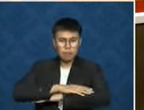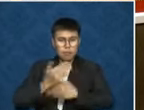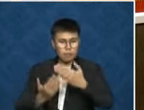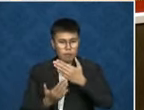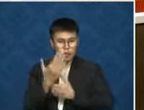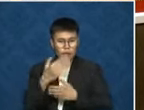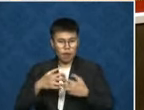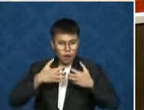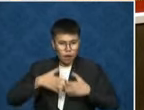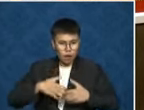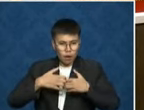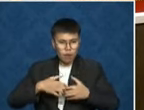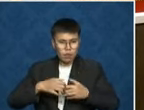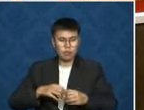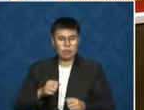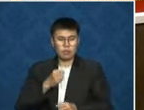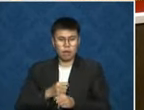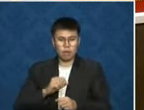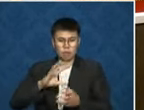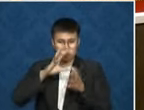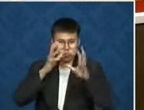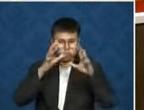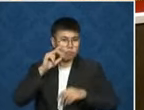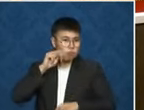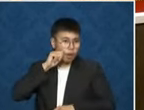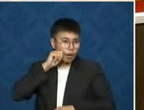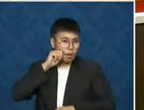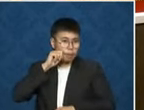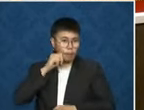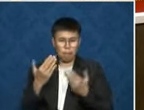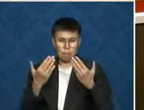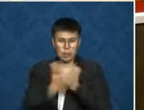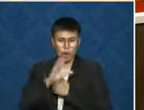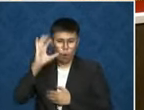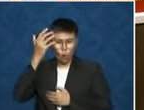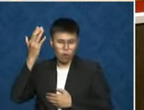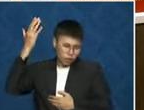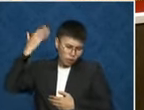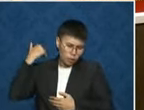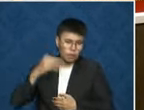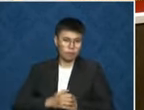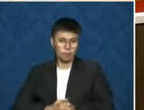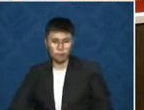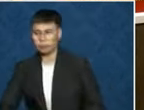เครื่องกำเนิดไอ้น้ำซึ่งเป็น2นวัตกรรมที่เคยเปลี่ยนโลกของเราในอดีตเลย